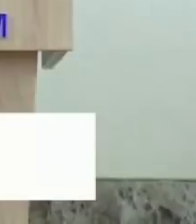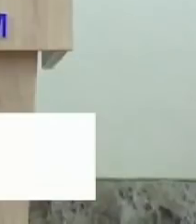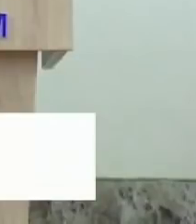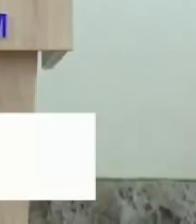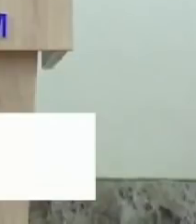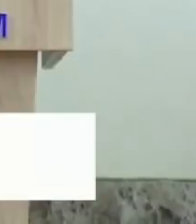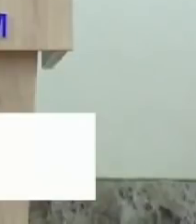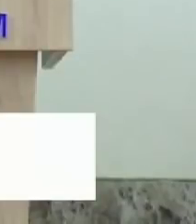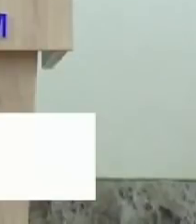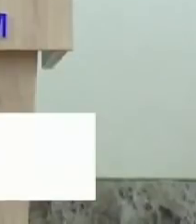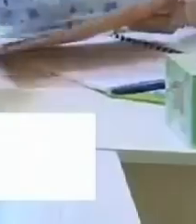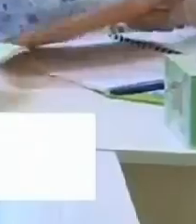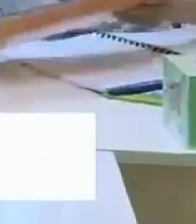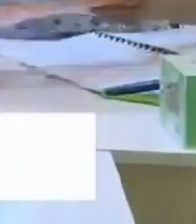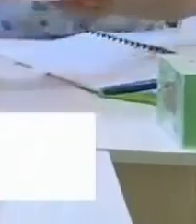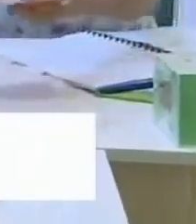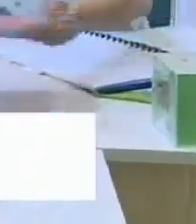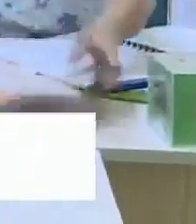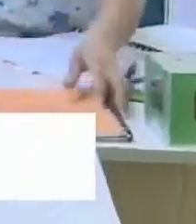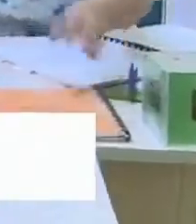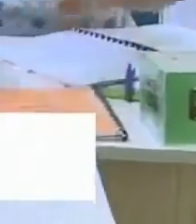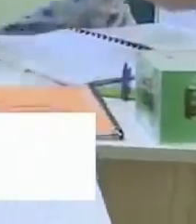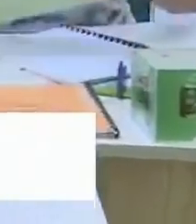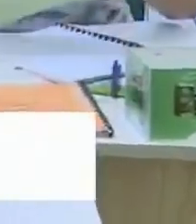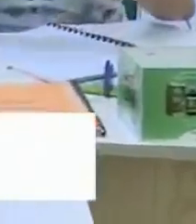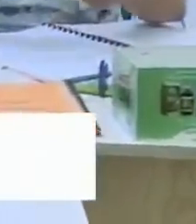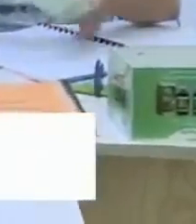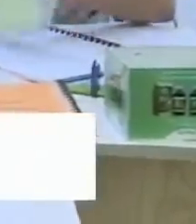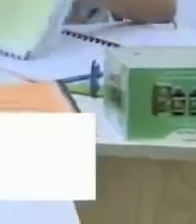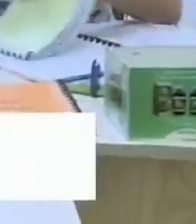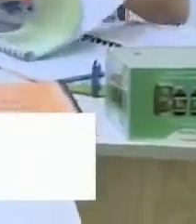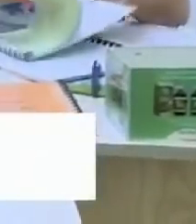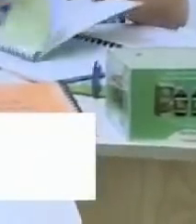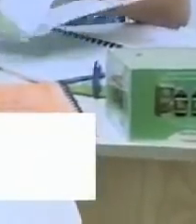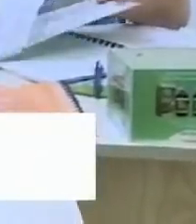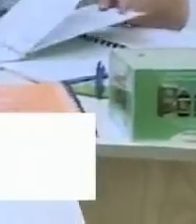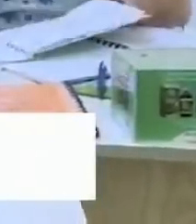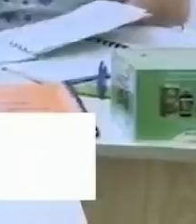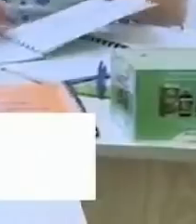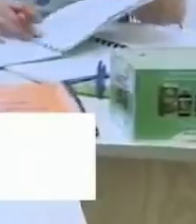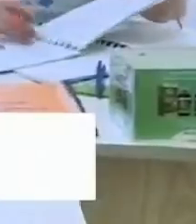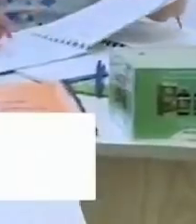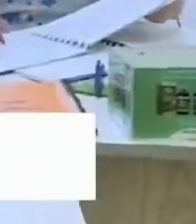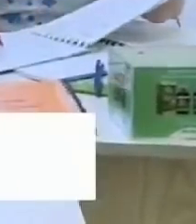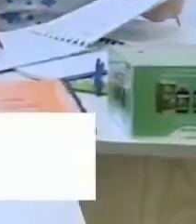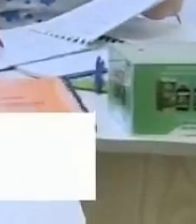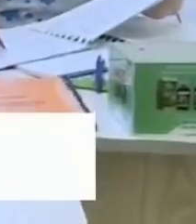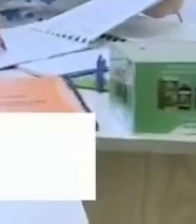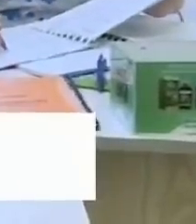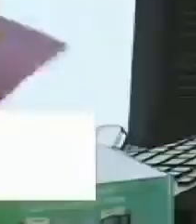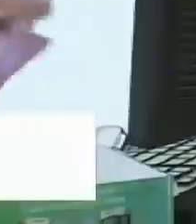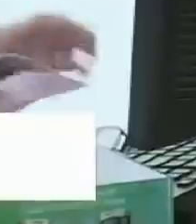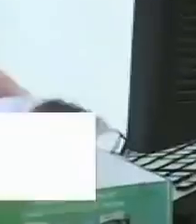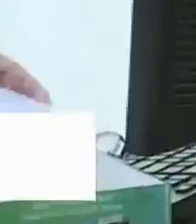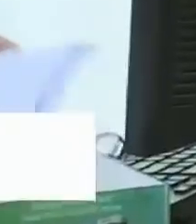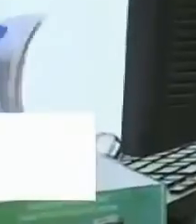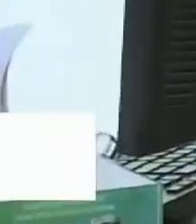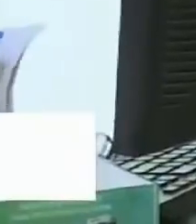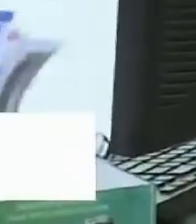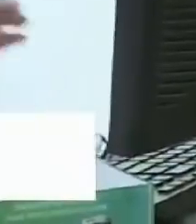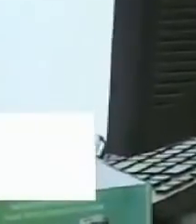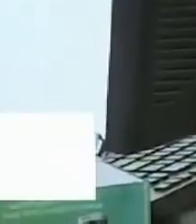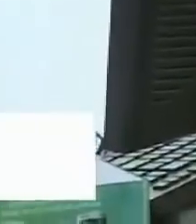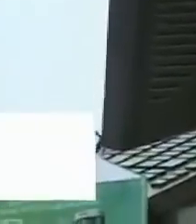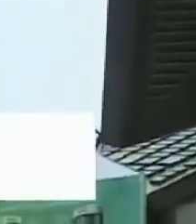лабораторийн хариу сөрөг гарсан байгаа. Өнгөрсөн оны үед том төс төвчлөл улмаас 600 хүүхэд эмнэлэгт хэвтэн эмчлүүлж байсан бол өнөөдрийн